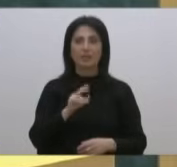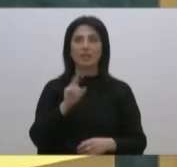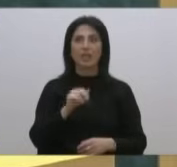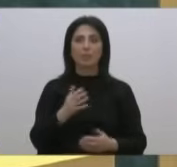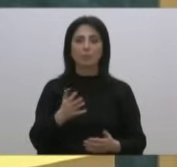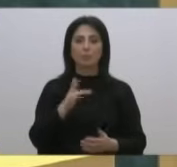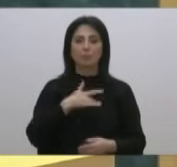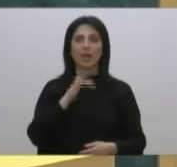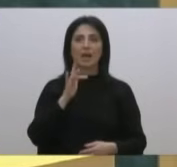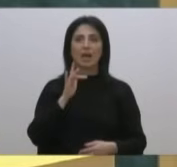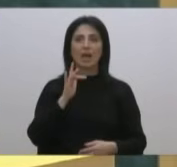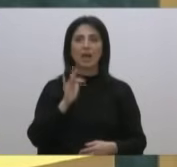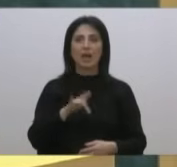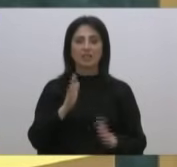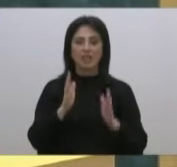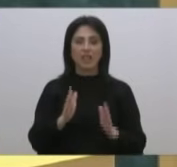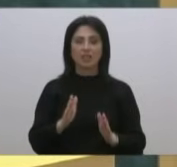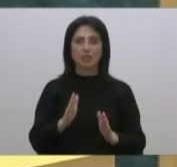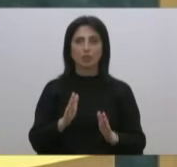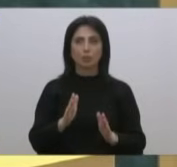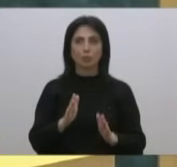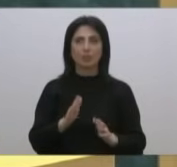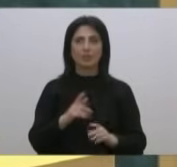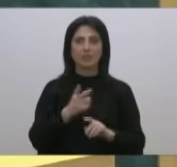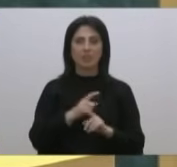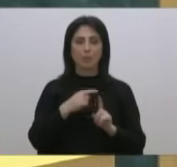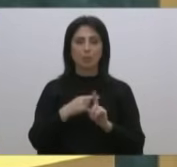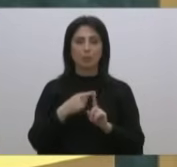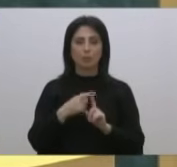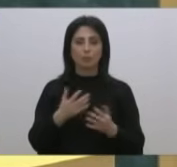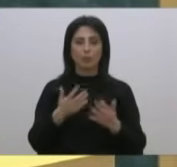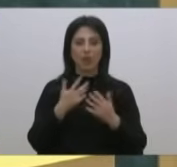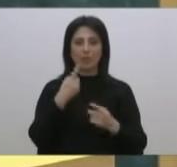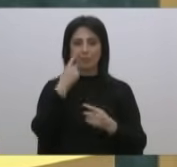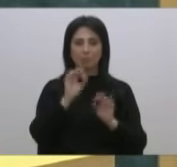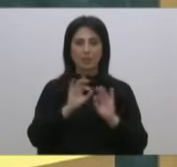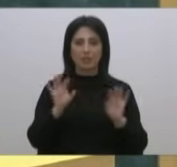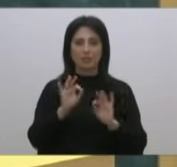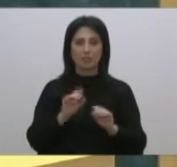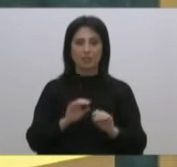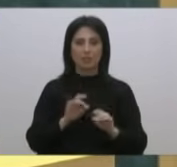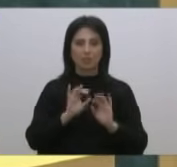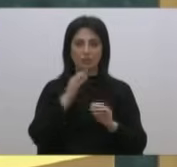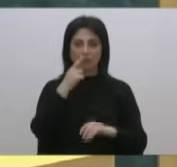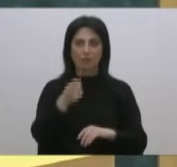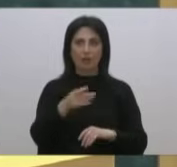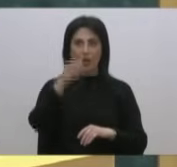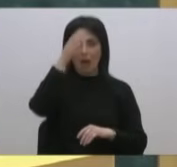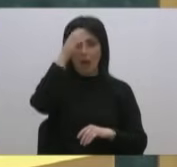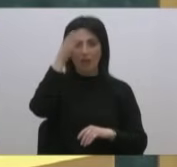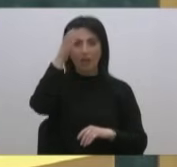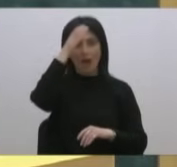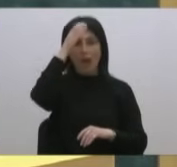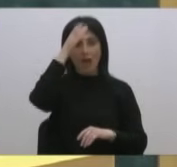akhalgazdobaze da mkatsrat gansazruli, zalyan pozitivuri da mkapio mesidji gaugzavna